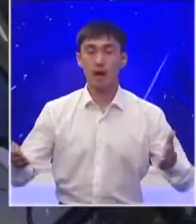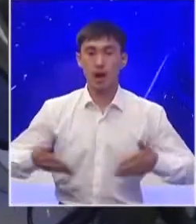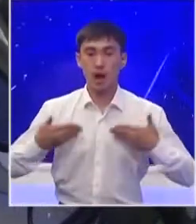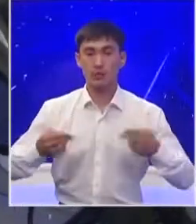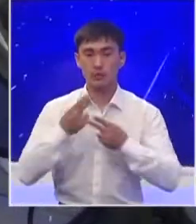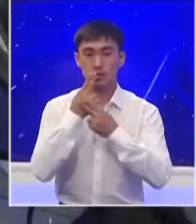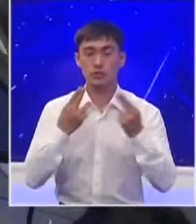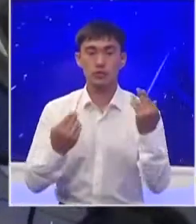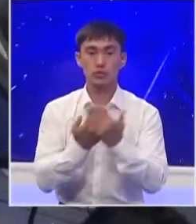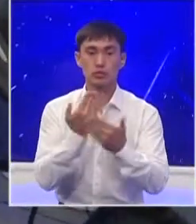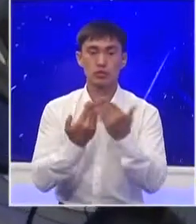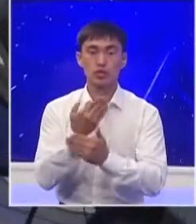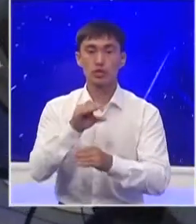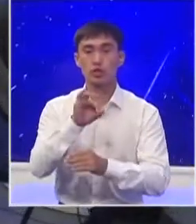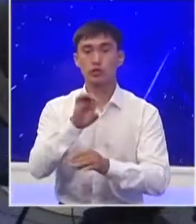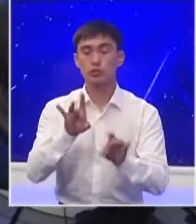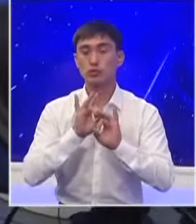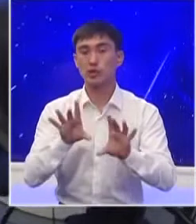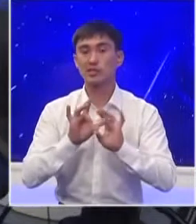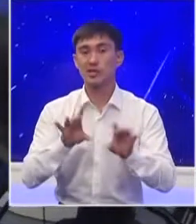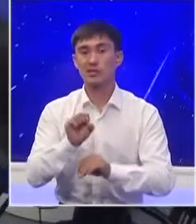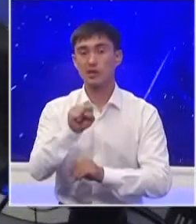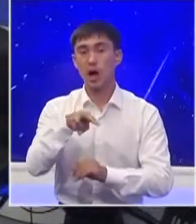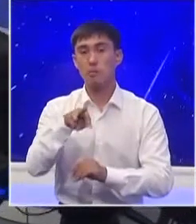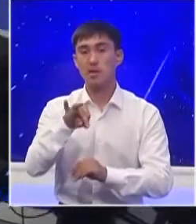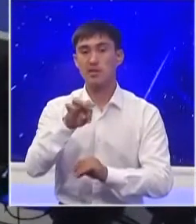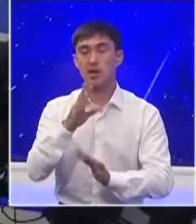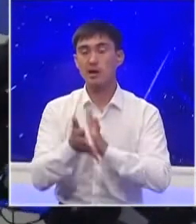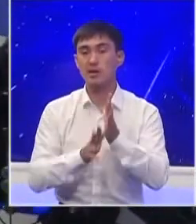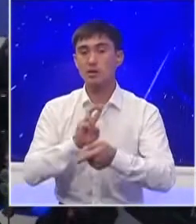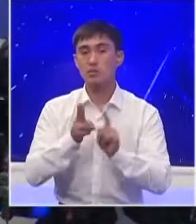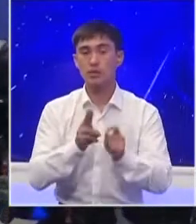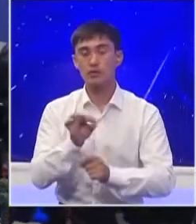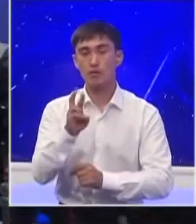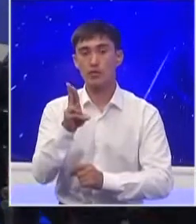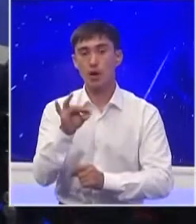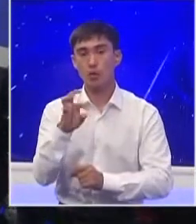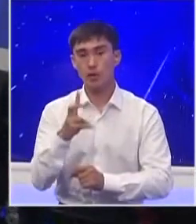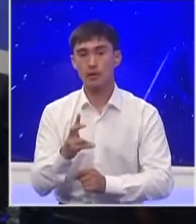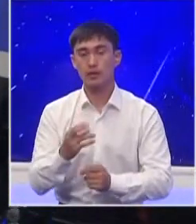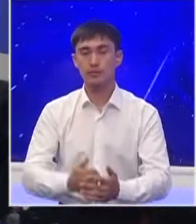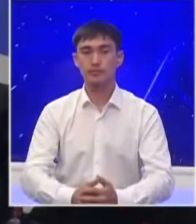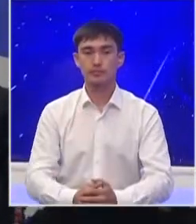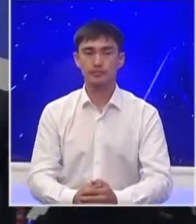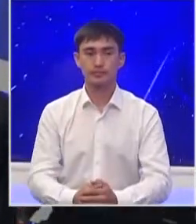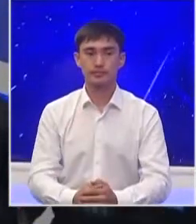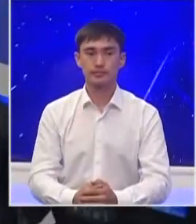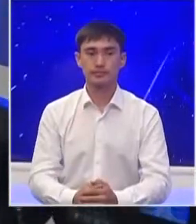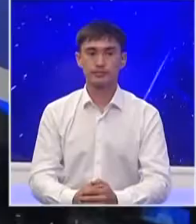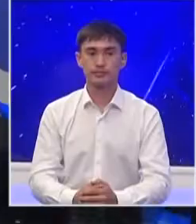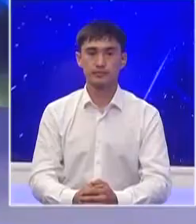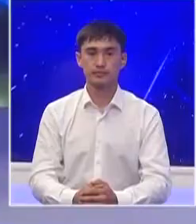Армыстар, қадырменді көрермен, Жетсу арнасының тікелей эфирінде жаңалықтар. Студияда мен Амина Құдайберген, Сурод аудармада Дәурен